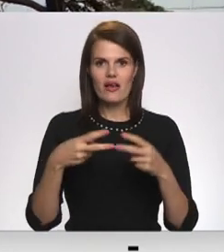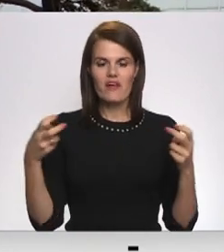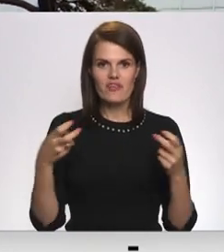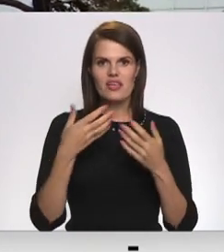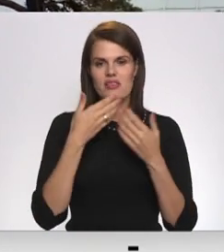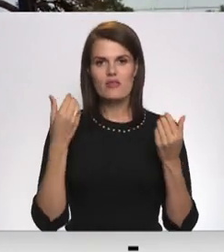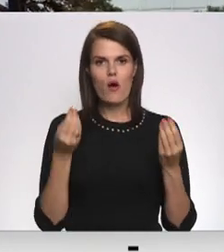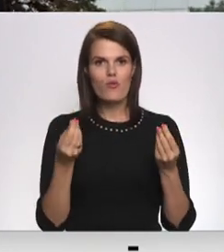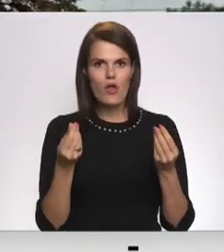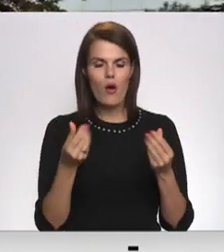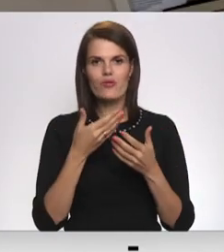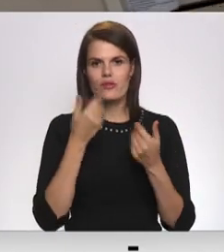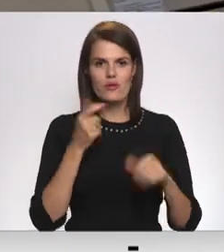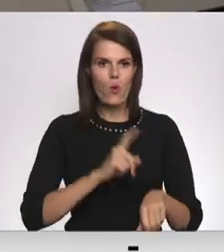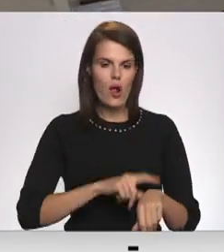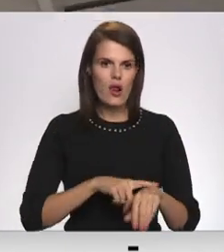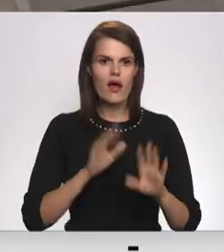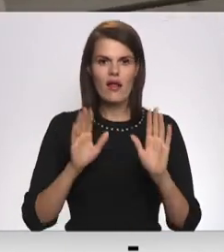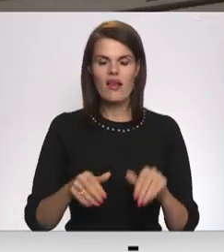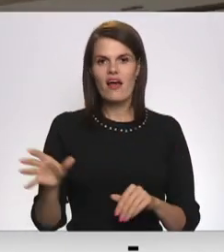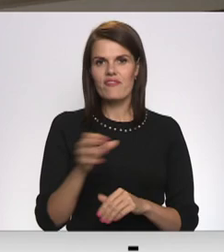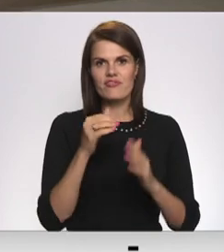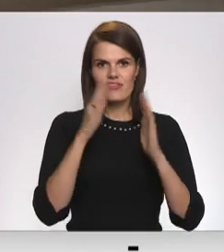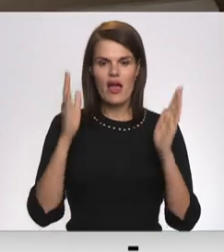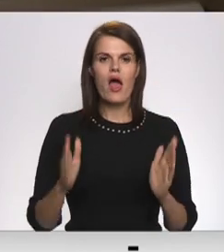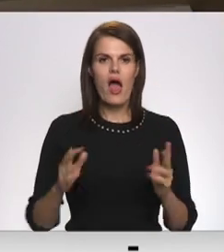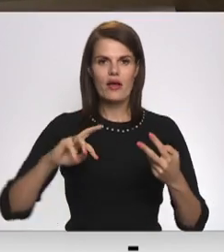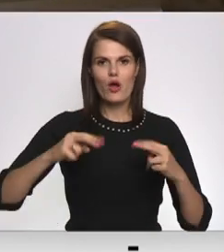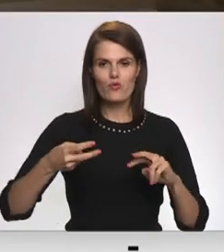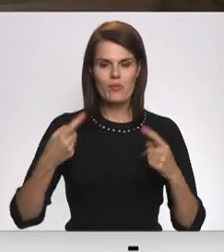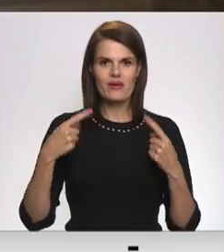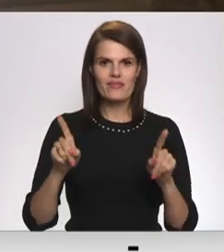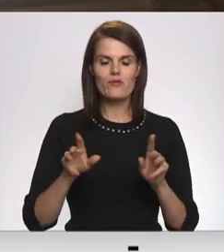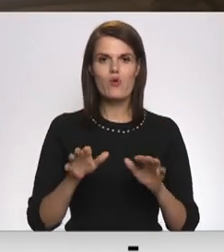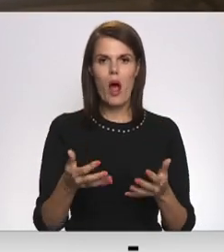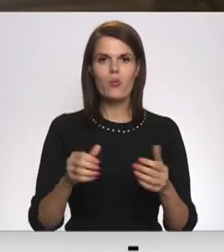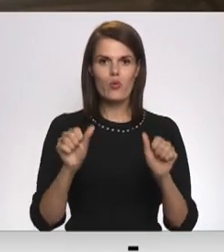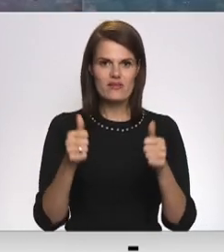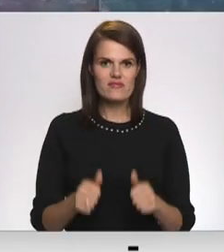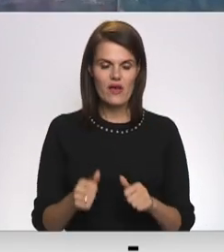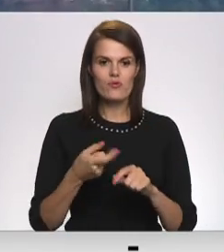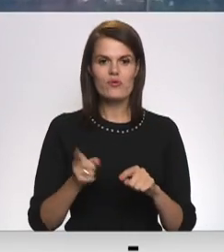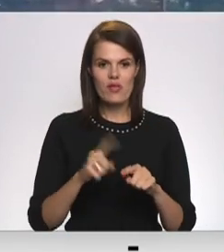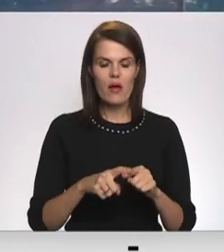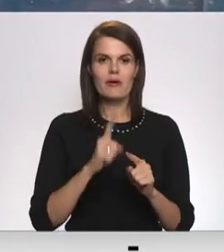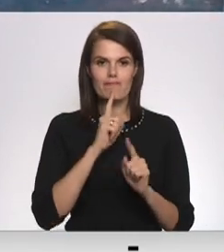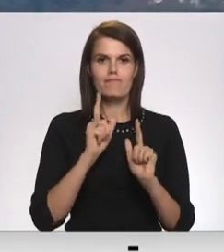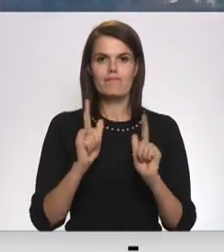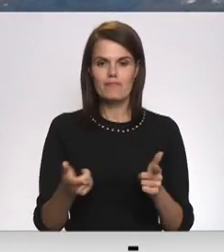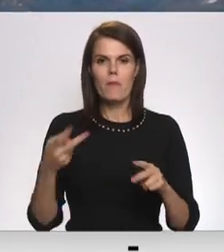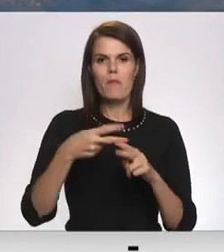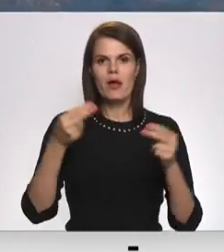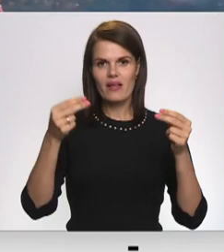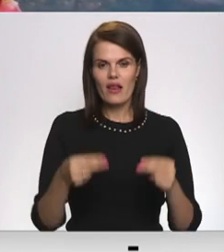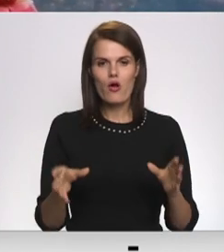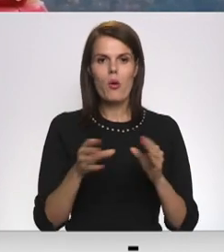nec finanšu, nec laika resursu, lai visai ēkai, piemēram, nomainītu citu apkuras veidu. Tālab atliek vien piekrist un pārslēgt